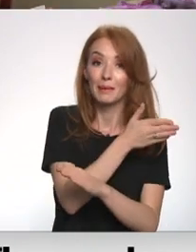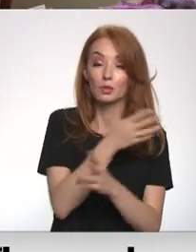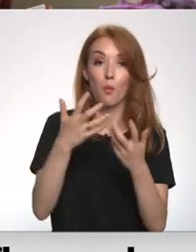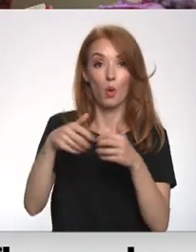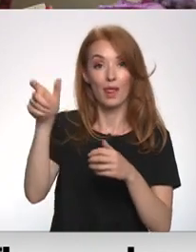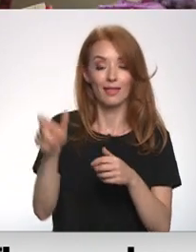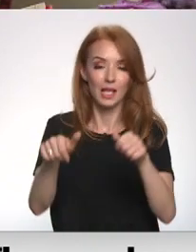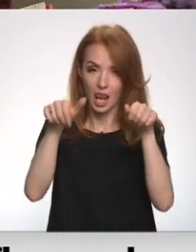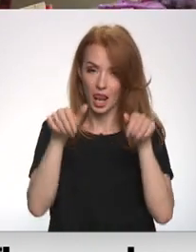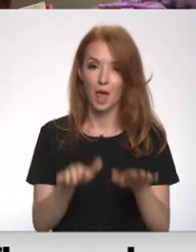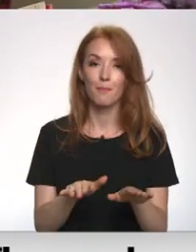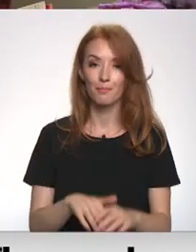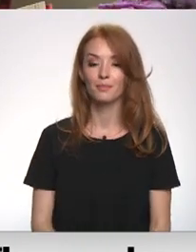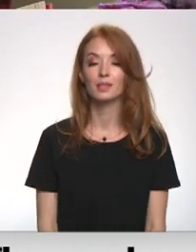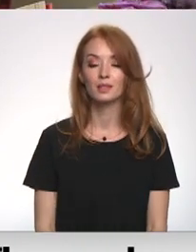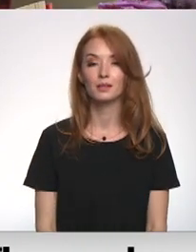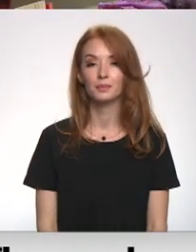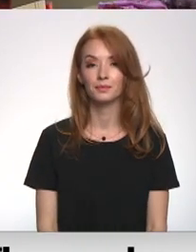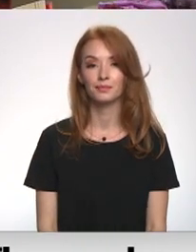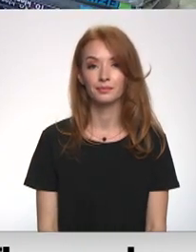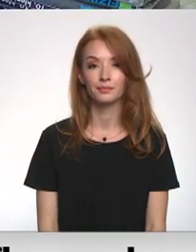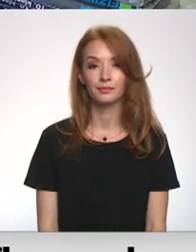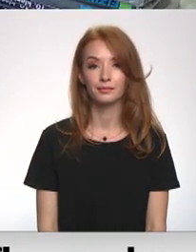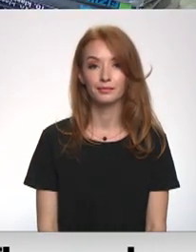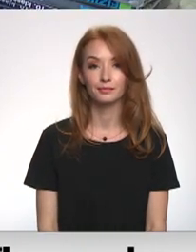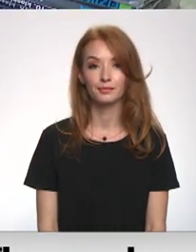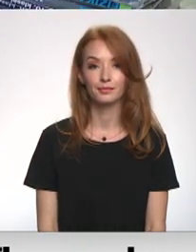galīgā lēmuma. Vita Anstrate, Olavs Perševits, Latvijas televīzija.